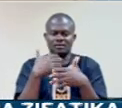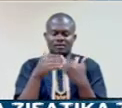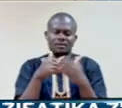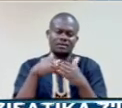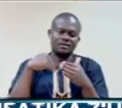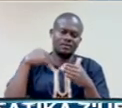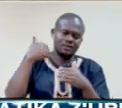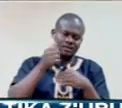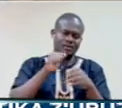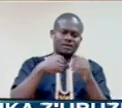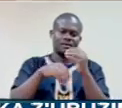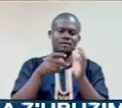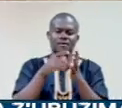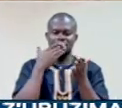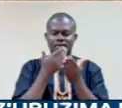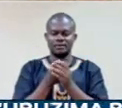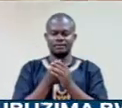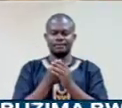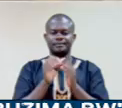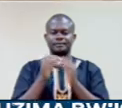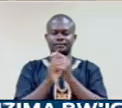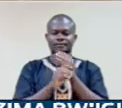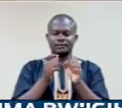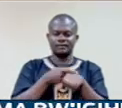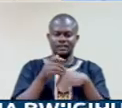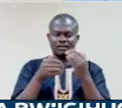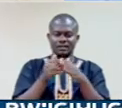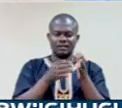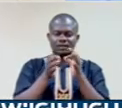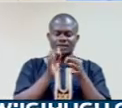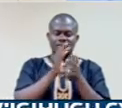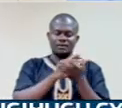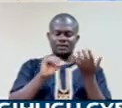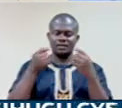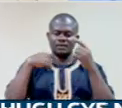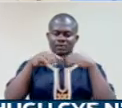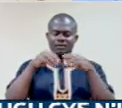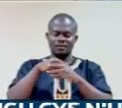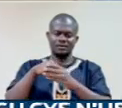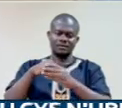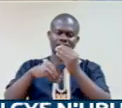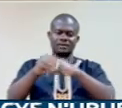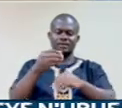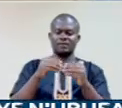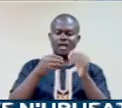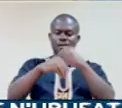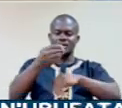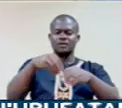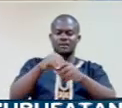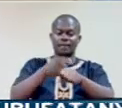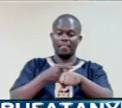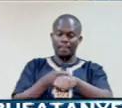hanyuma tugahaha neza. Uyu muyobozi w'akarere ka Musanze kandi aragaruka no ku bijyanye n'andi masoko yo muri aka karere. Amasoko ya